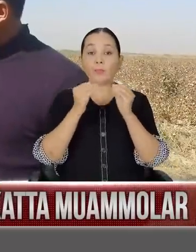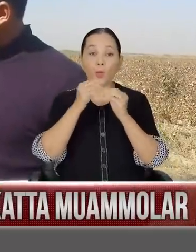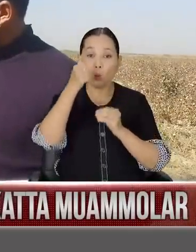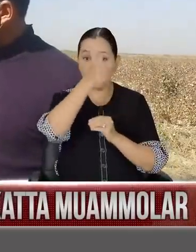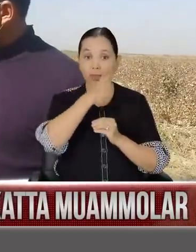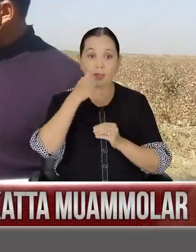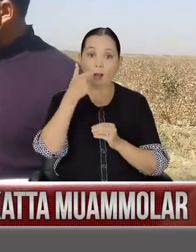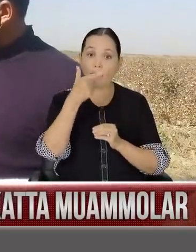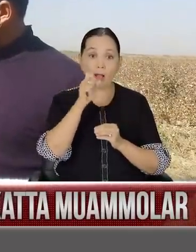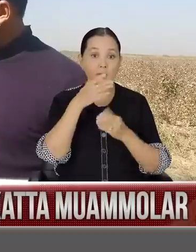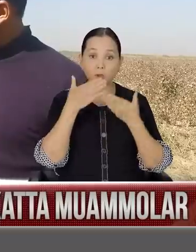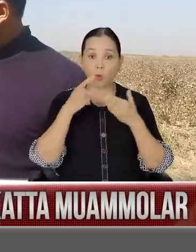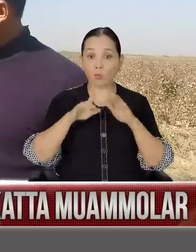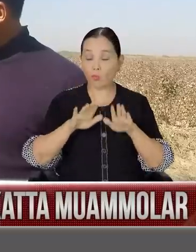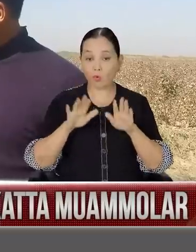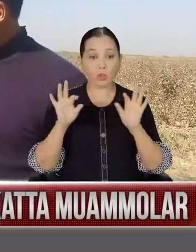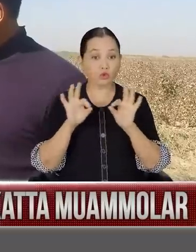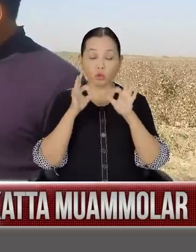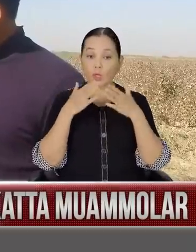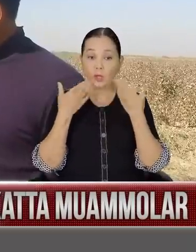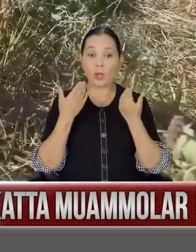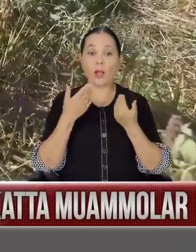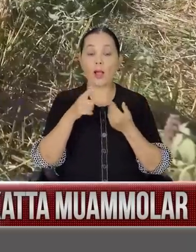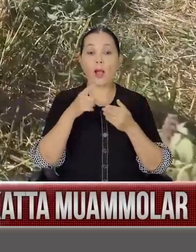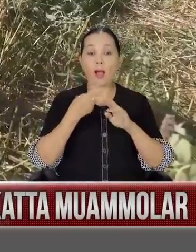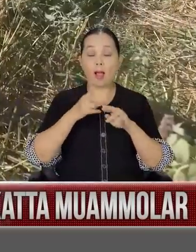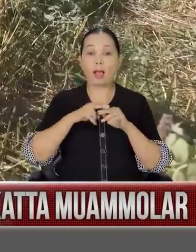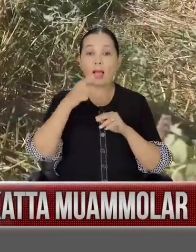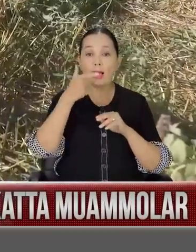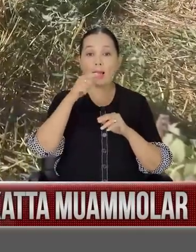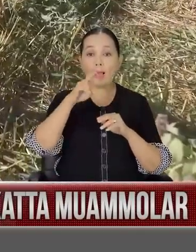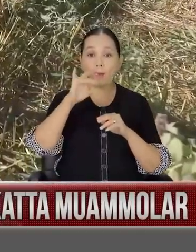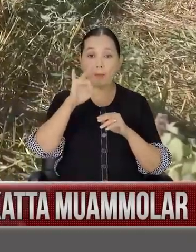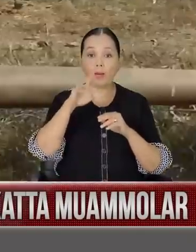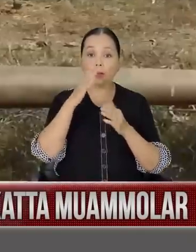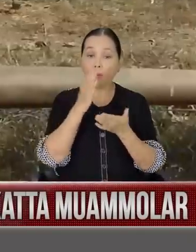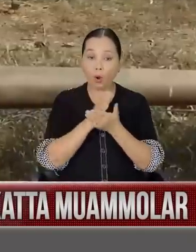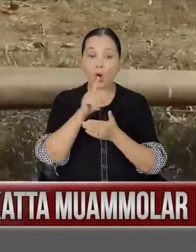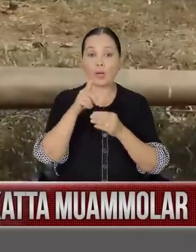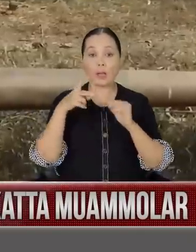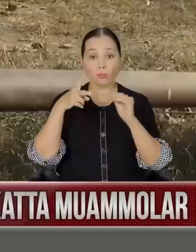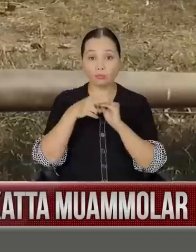beri gaz yo'q, bu yerda hech qanday gaz kelmaydi. Mana gaz bilan nimalar, gerplar bu yerda bor, bu yerda bitta